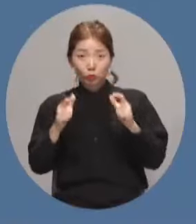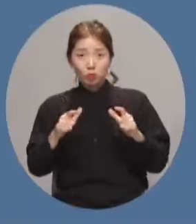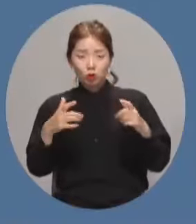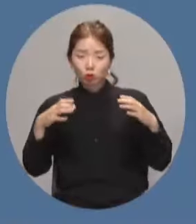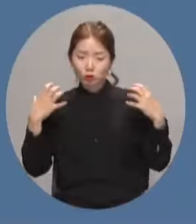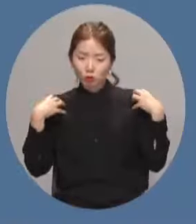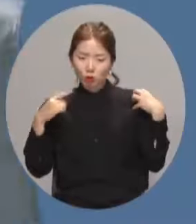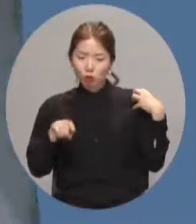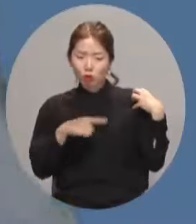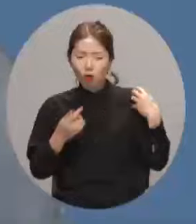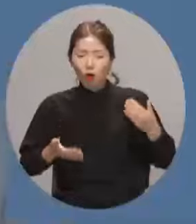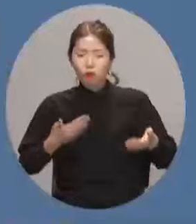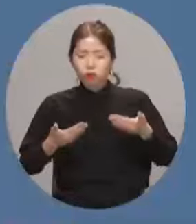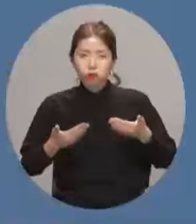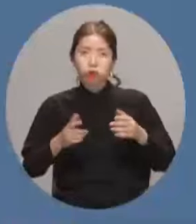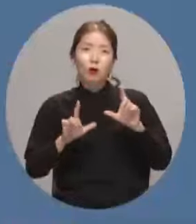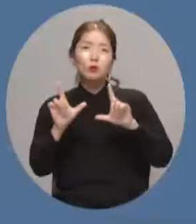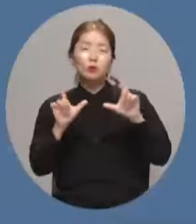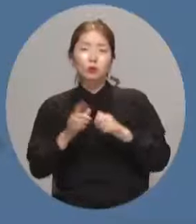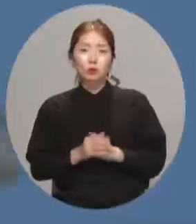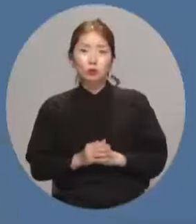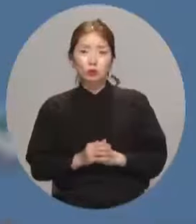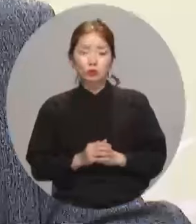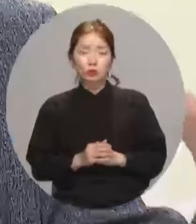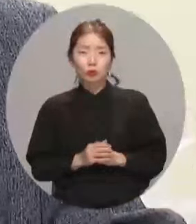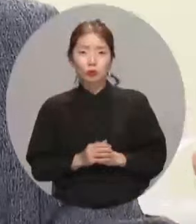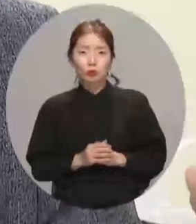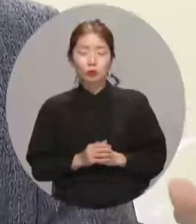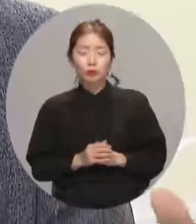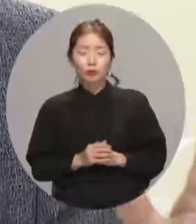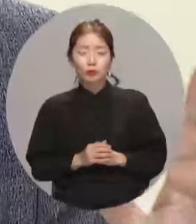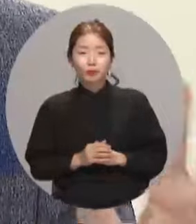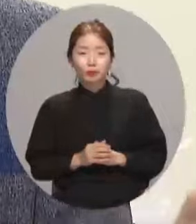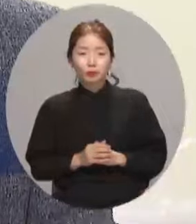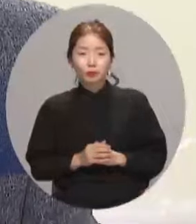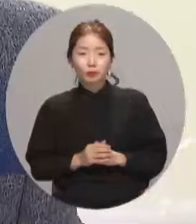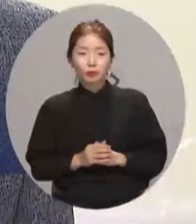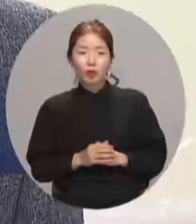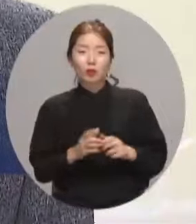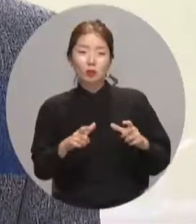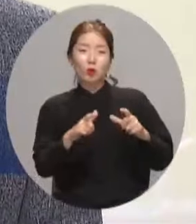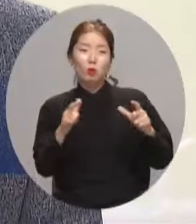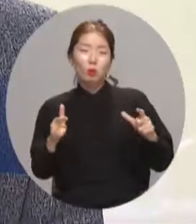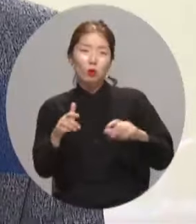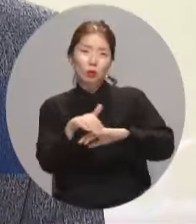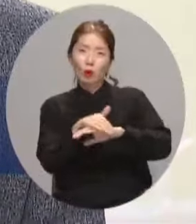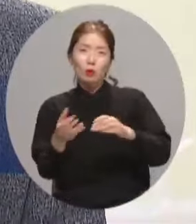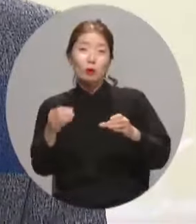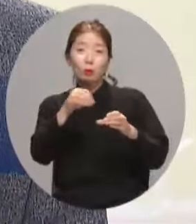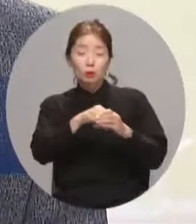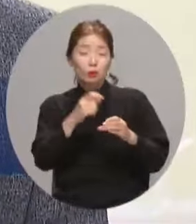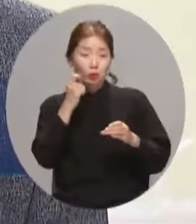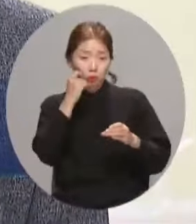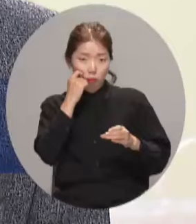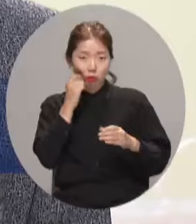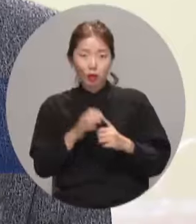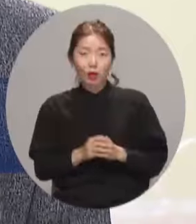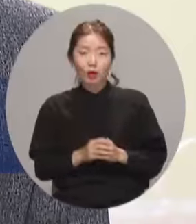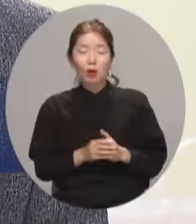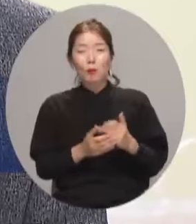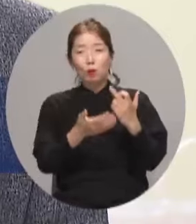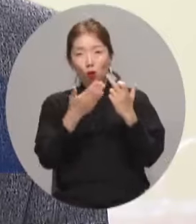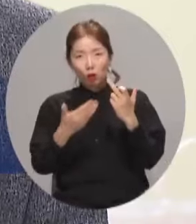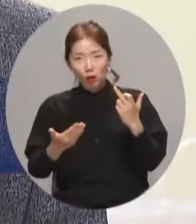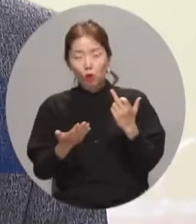시도는 발등에 불이 떨어진 표정입니다. 초과권의 공과 계획에 들어가지 못하고 있는 우리 강원,